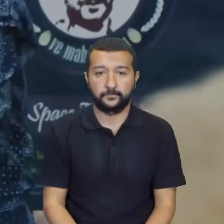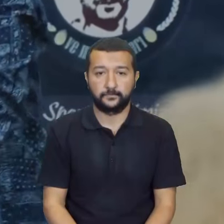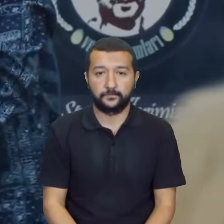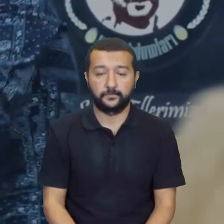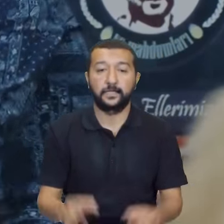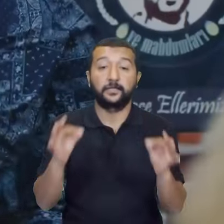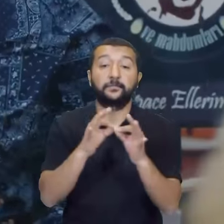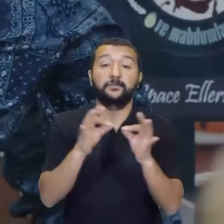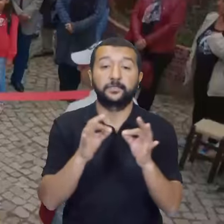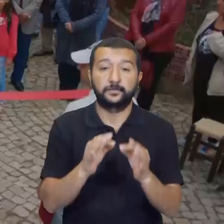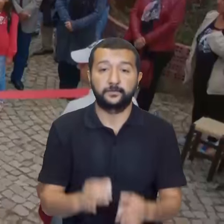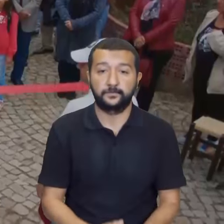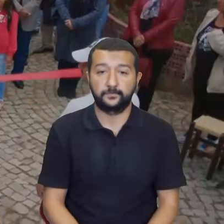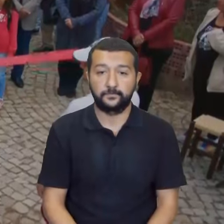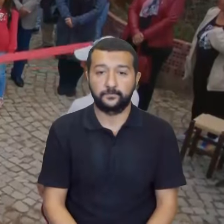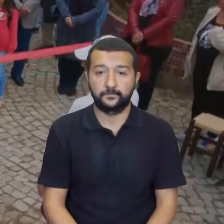Bismillah.